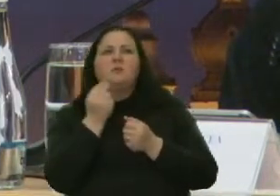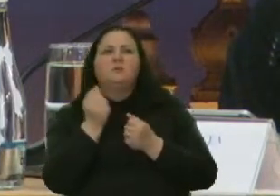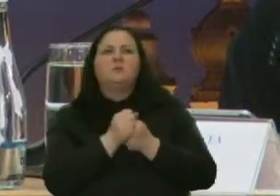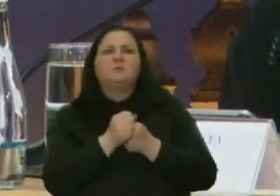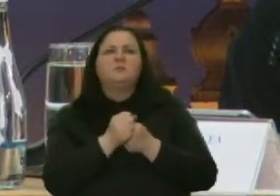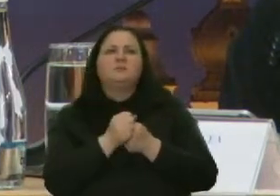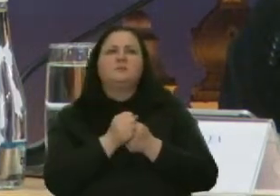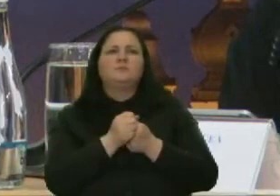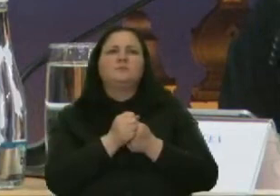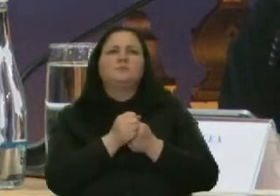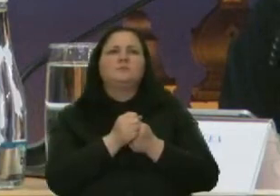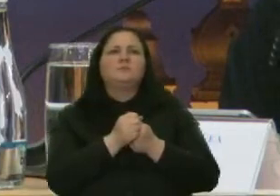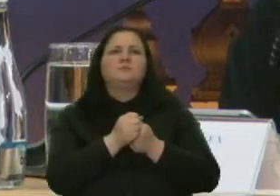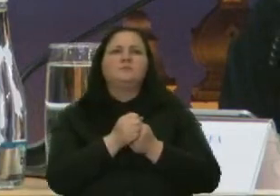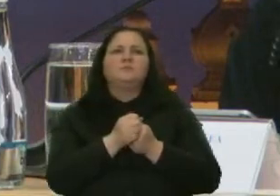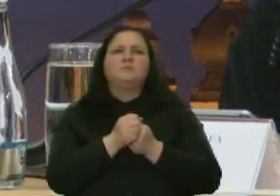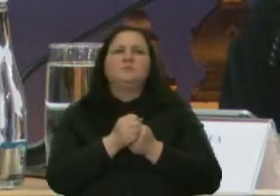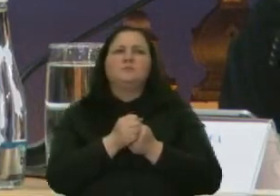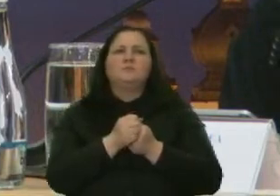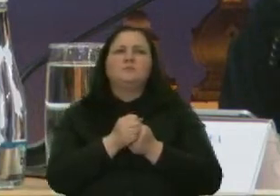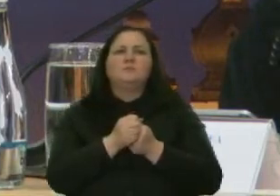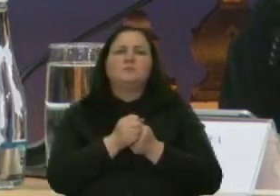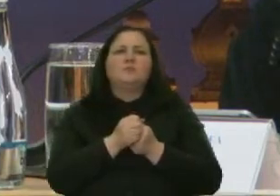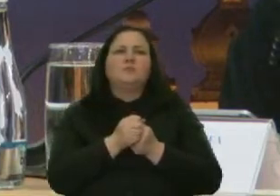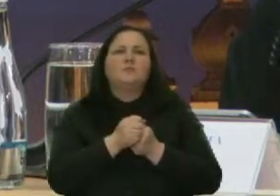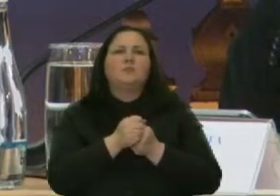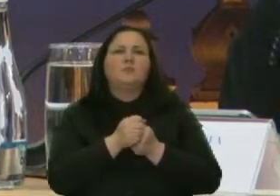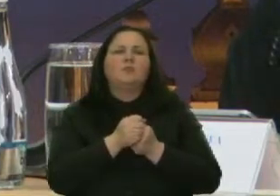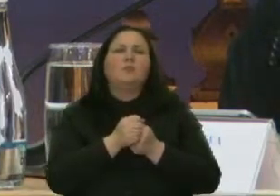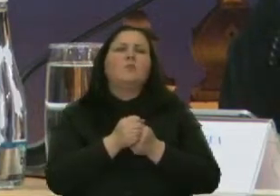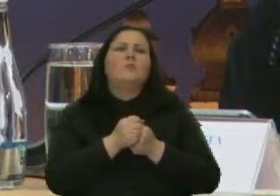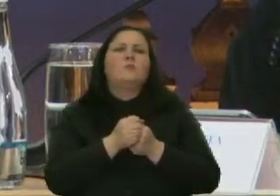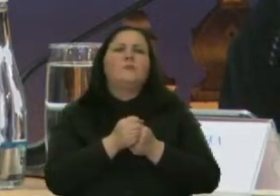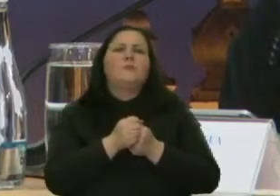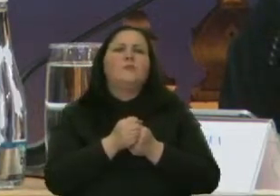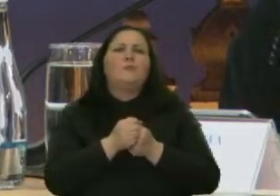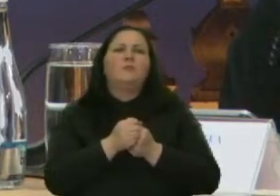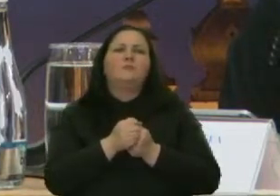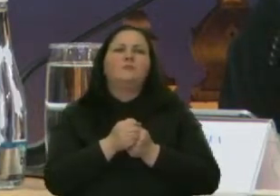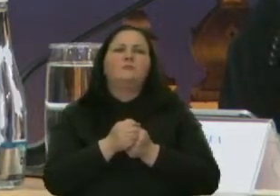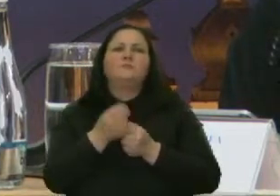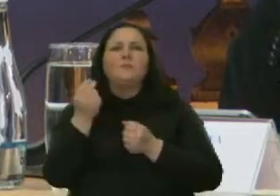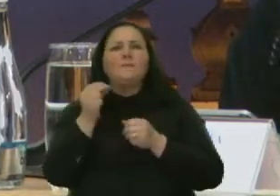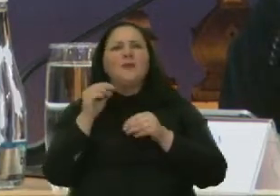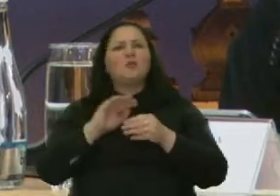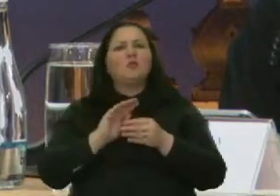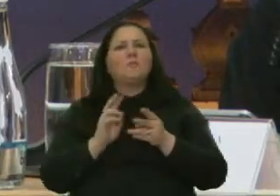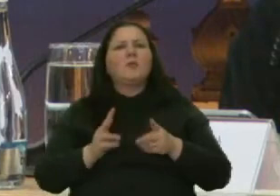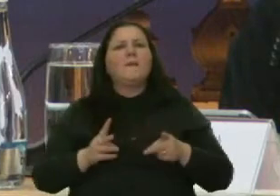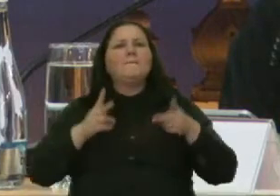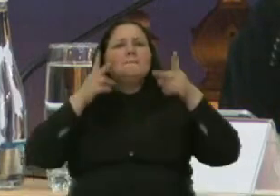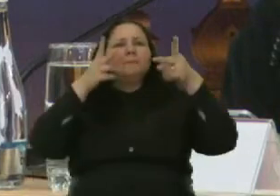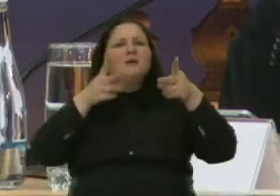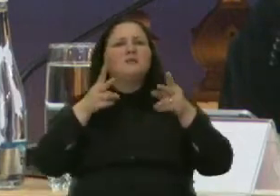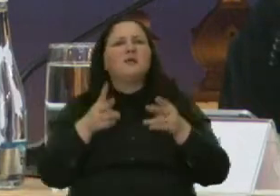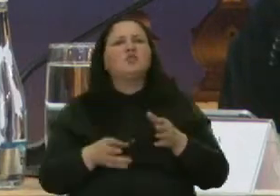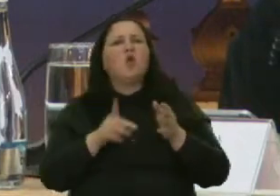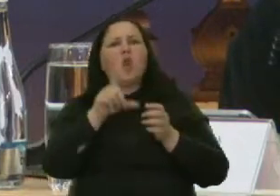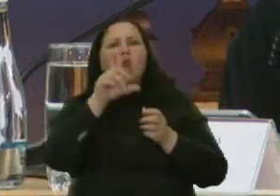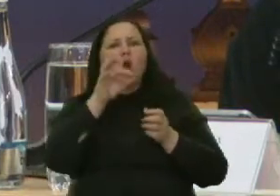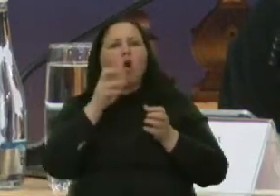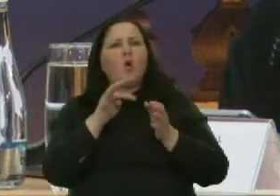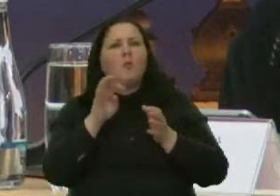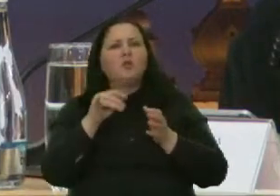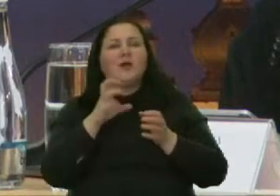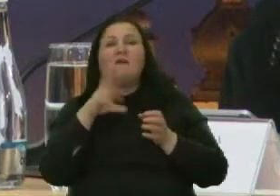pentru dâmb rotund am menționat acest lucru pentru pasajul locomotivei avem